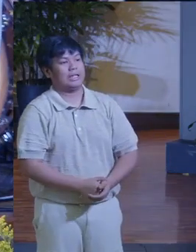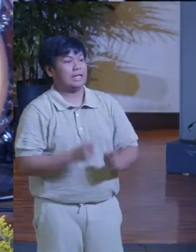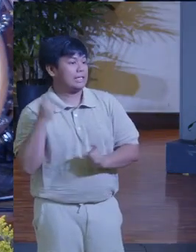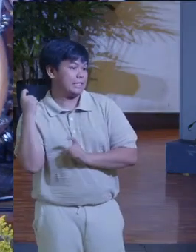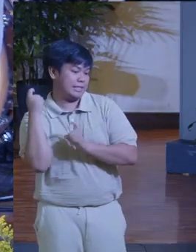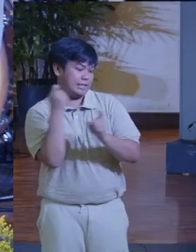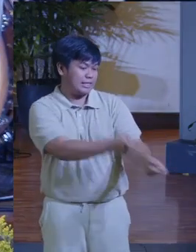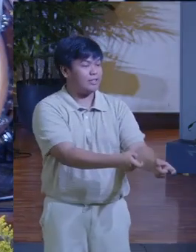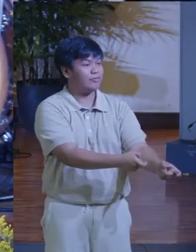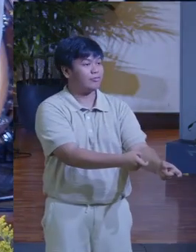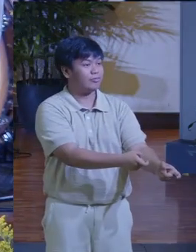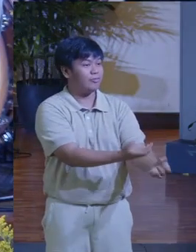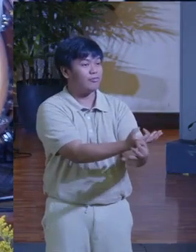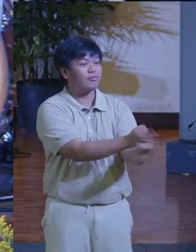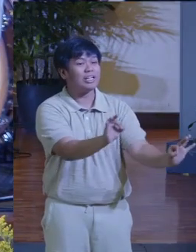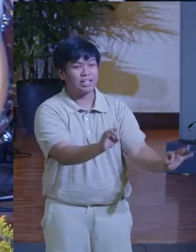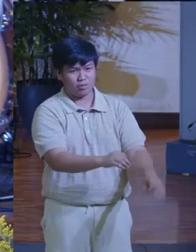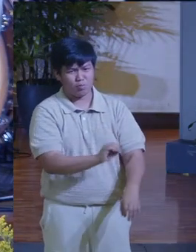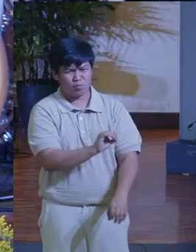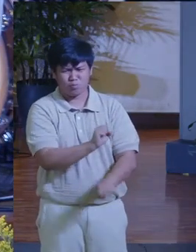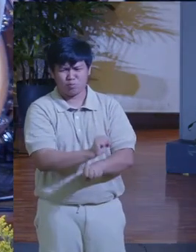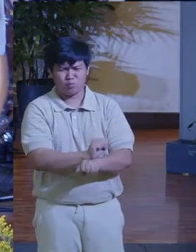gift.